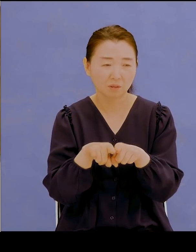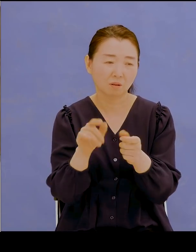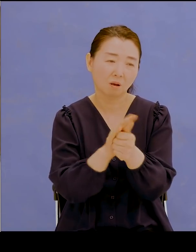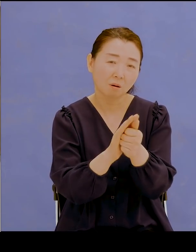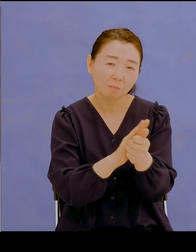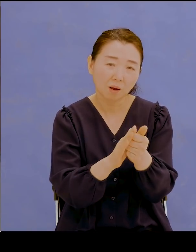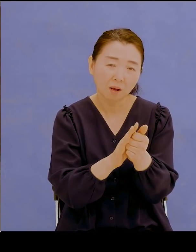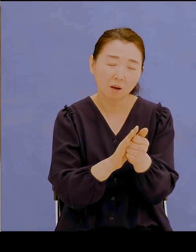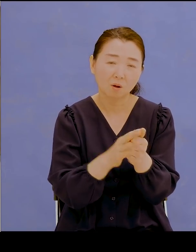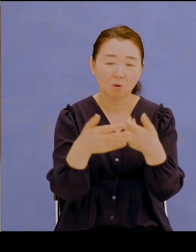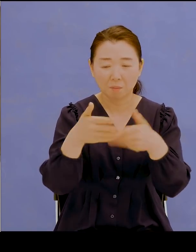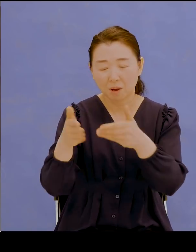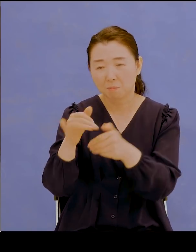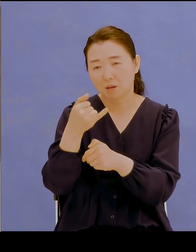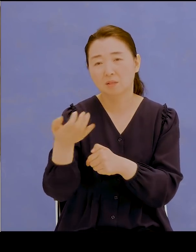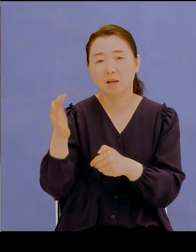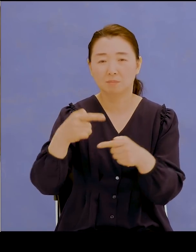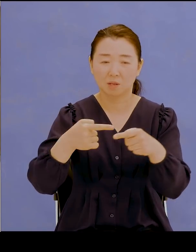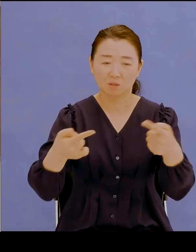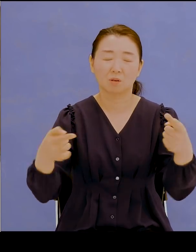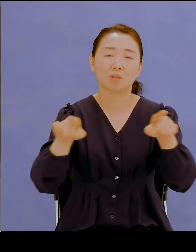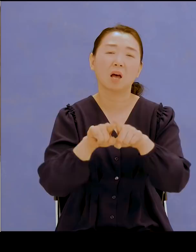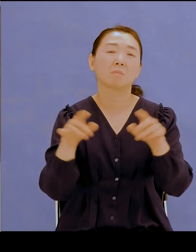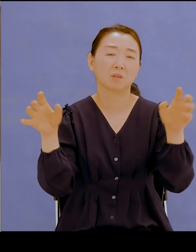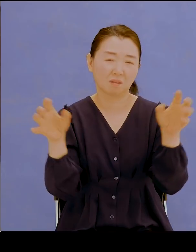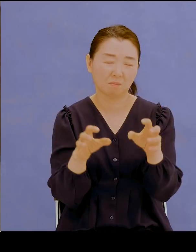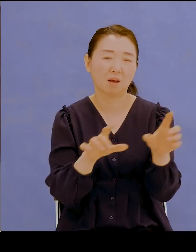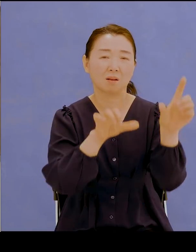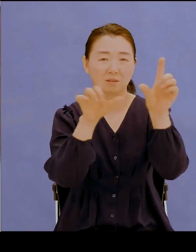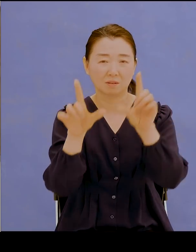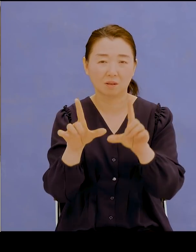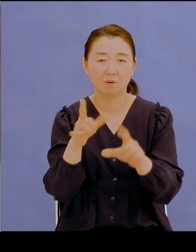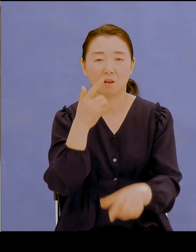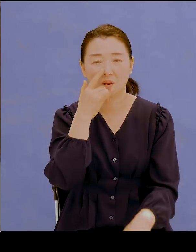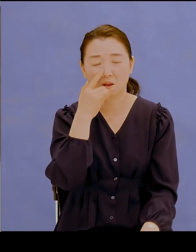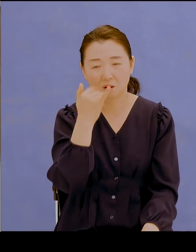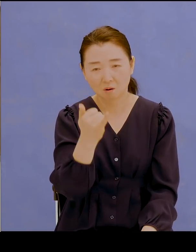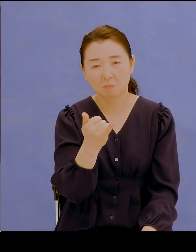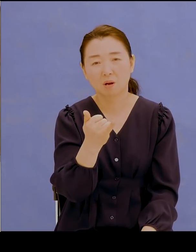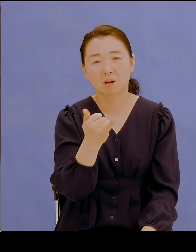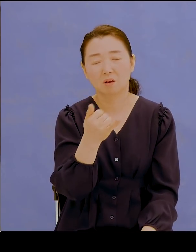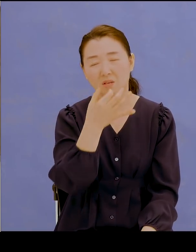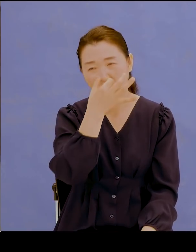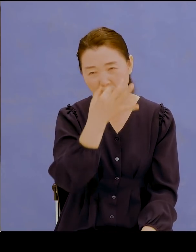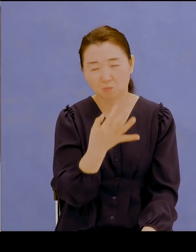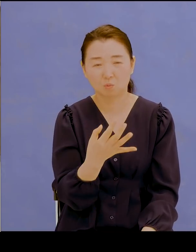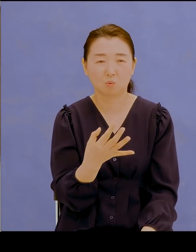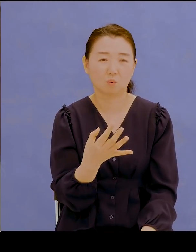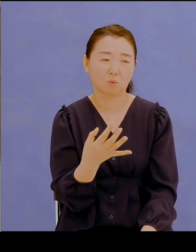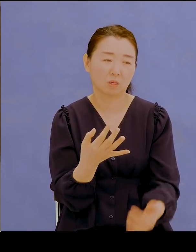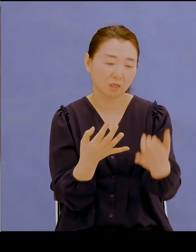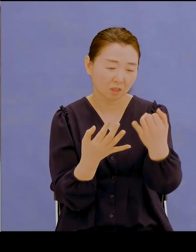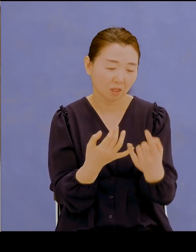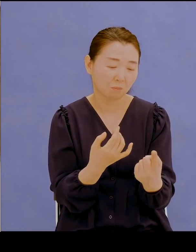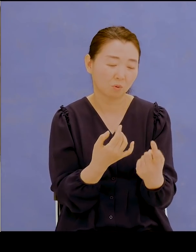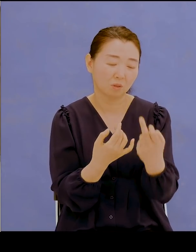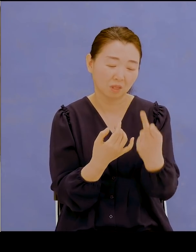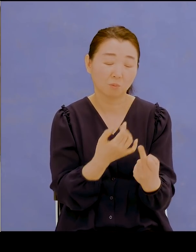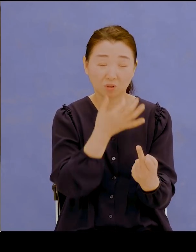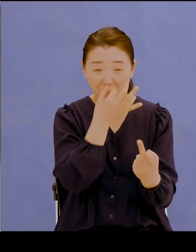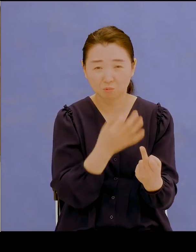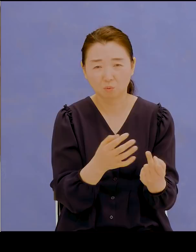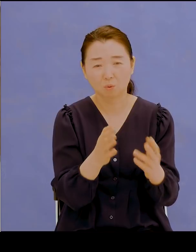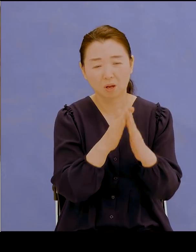방이 있는데도 불구하고 네. 1층에서 그렇게 다 생활을 하게 되면서 엄마도 힘들고 남동생도 힘들고 우리 가족 모두가 이제 좀